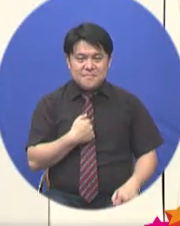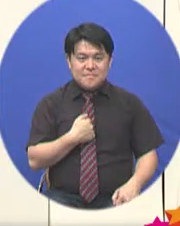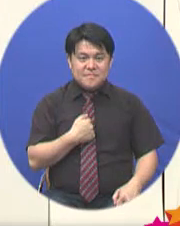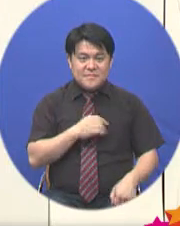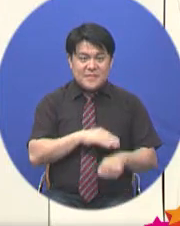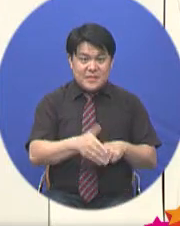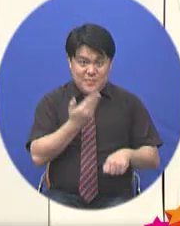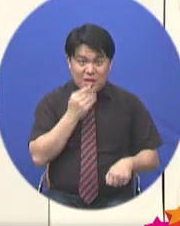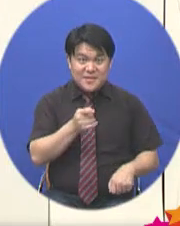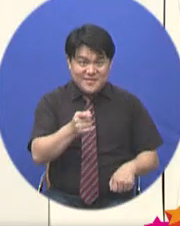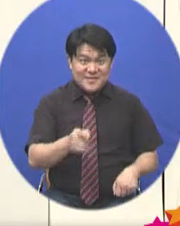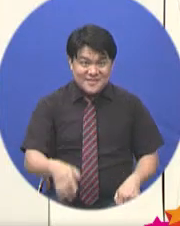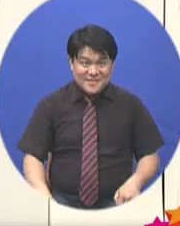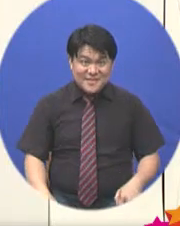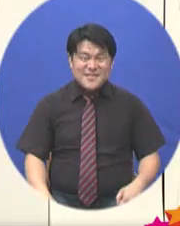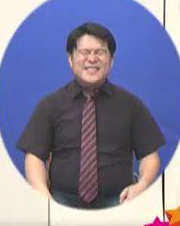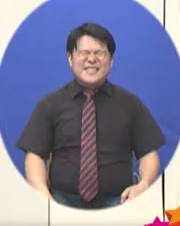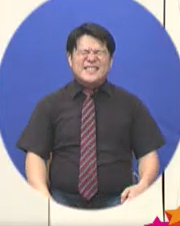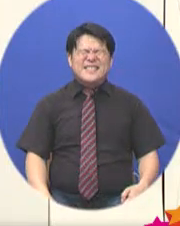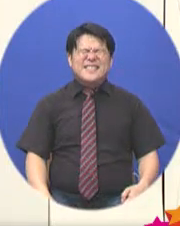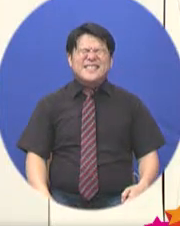잘 드시죠, 대신에.